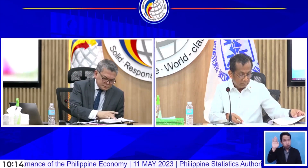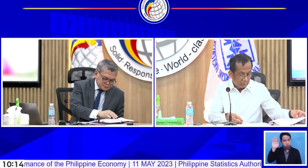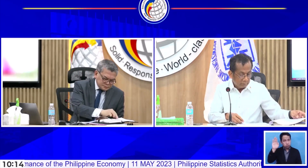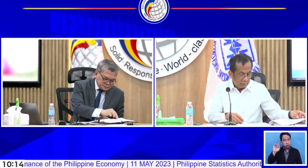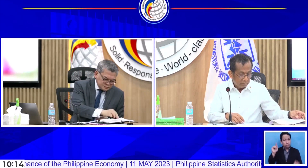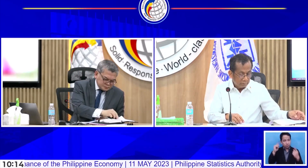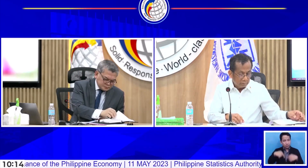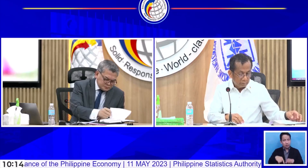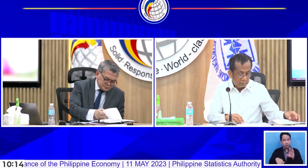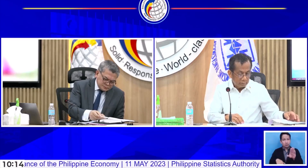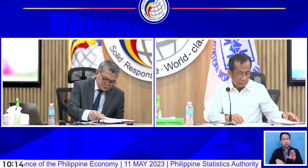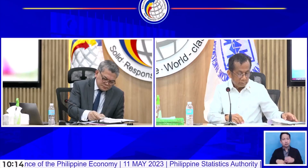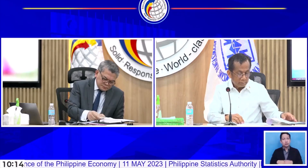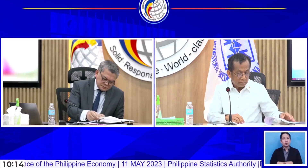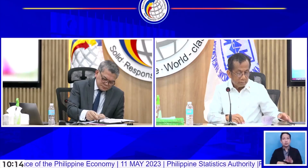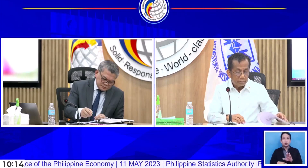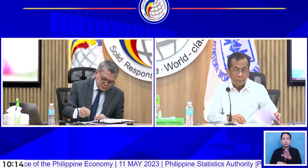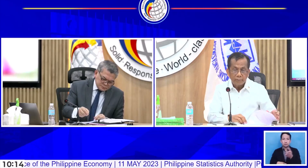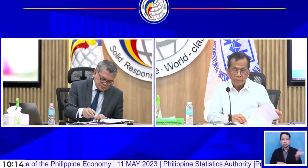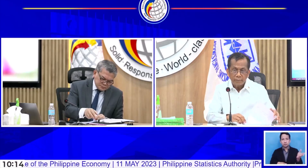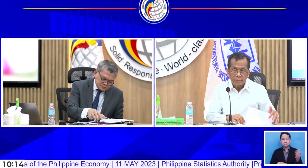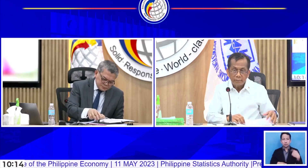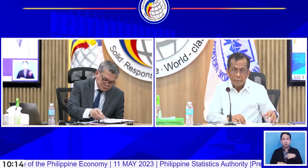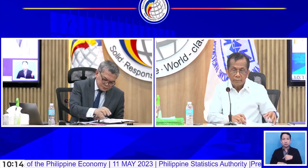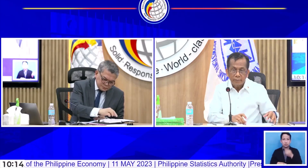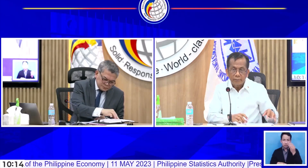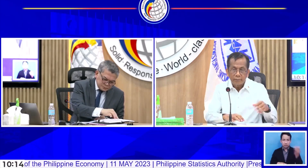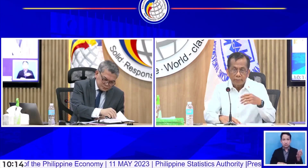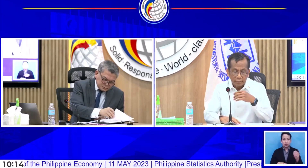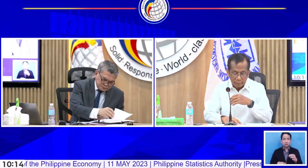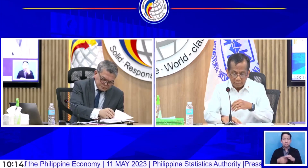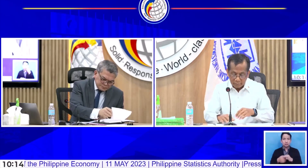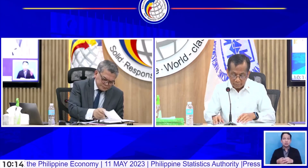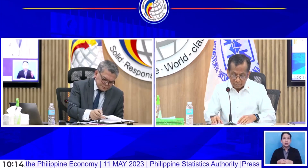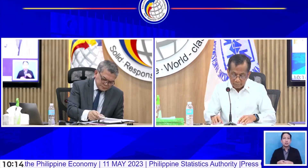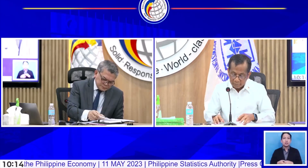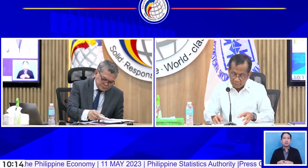inyong kamay kung nais po ninyong magtanong sa ating mga resources. Recording stopped.